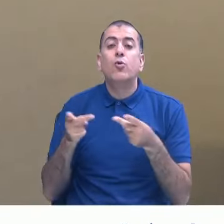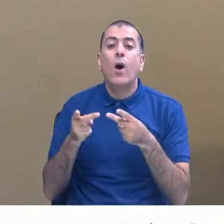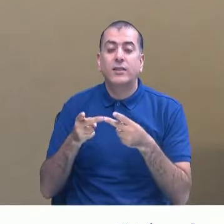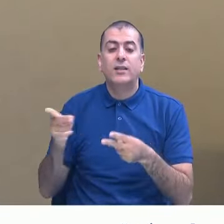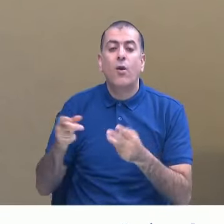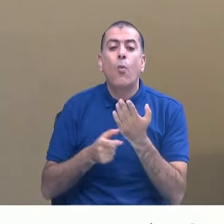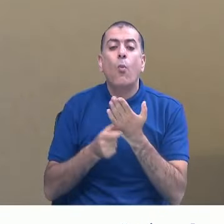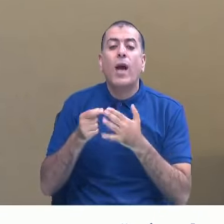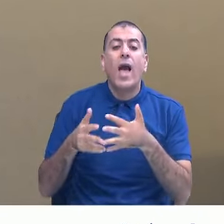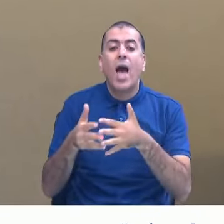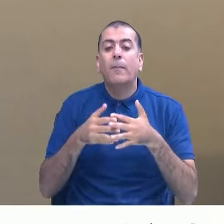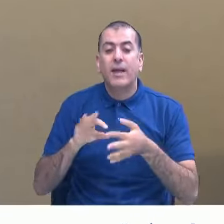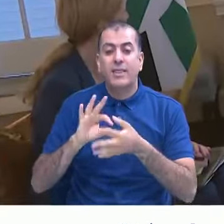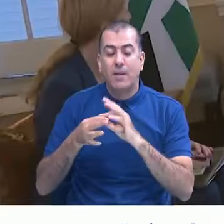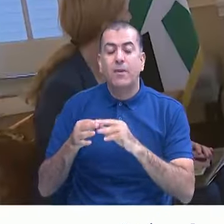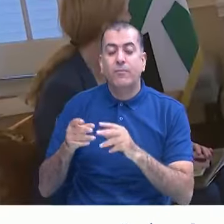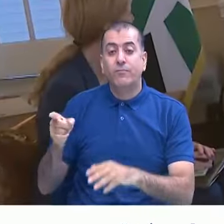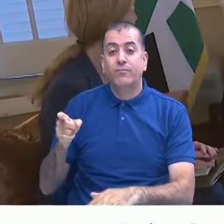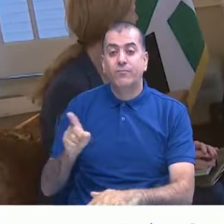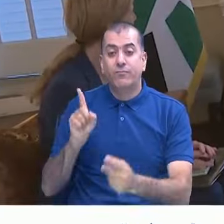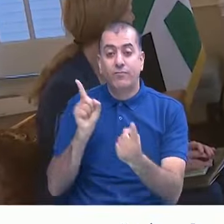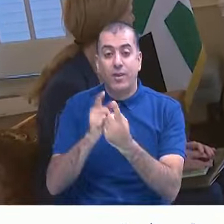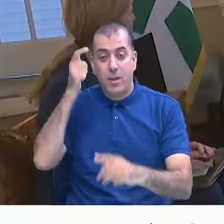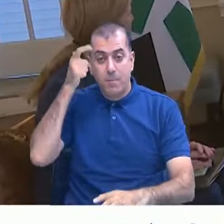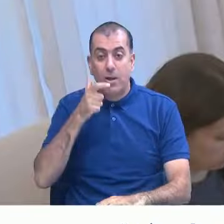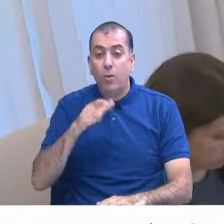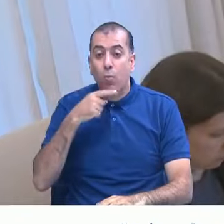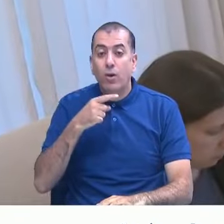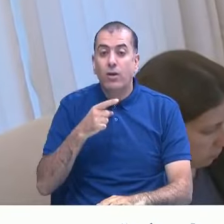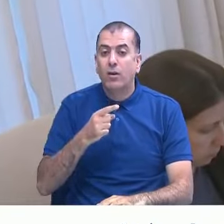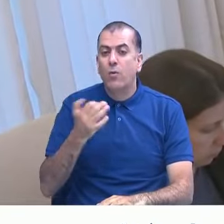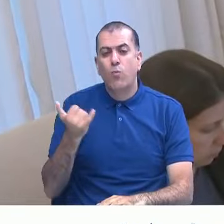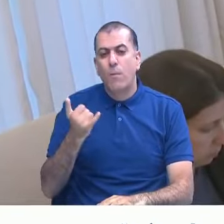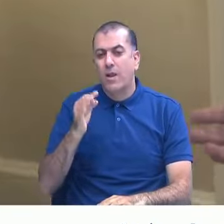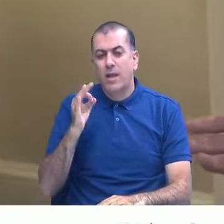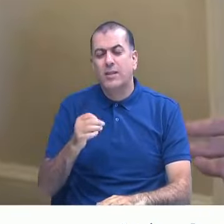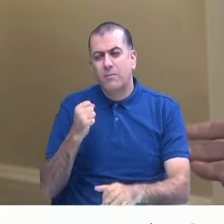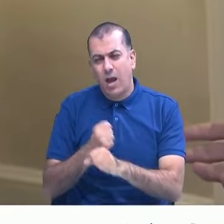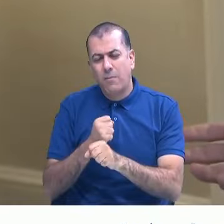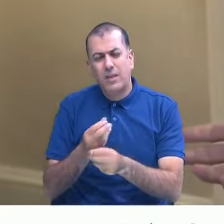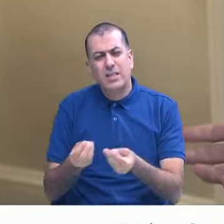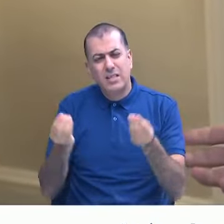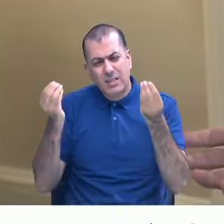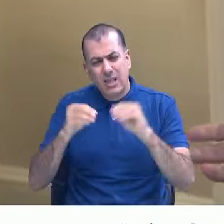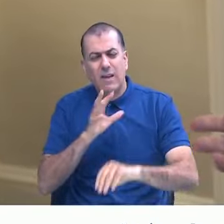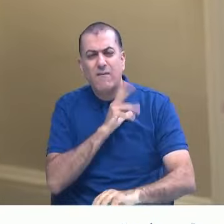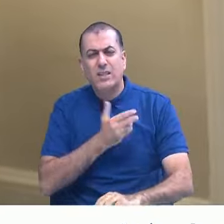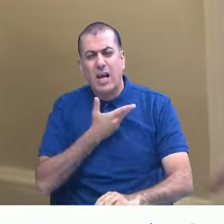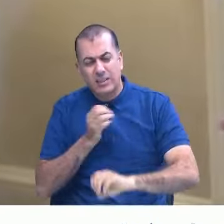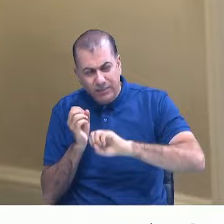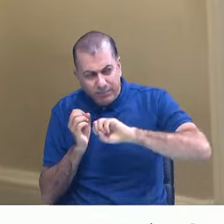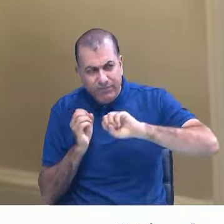سمانثا باور في واشنطن اكد جلاله الملك ضروره مضاعفه المساعدات الانسانيه الى غزه